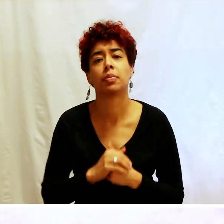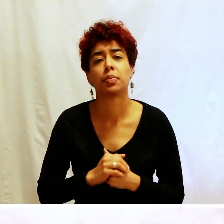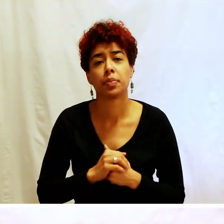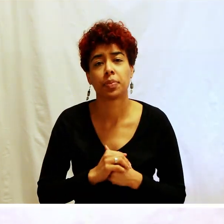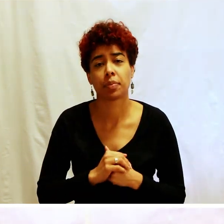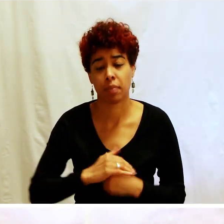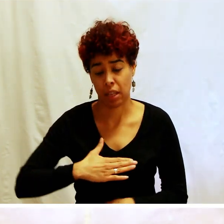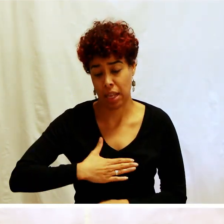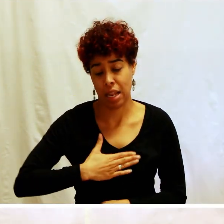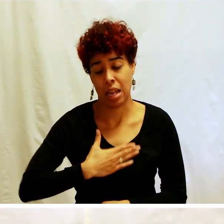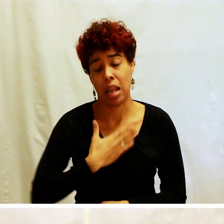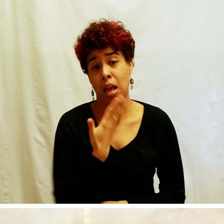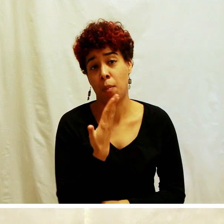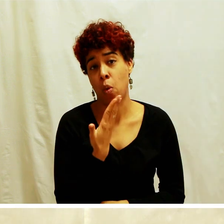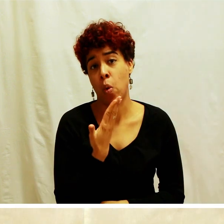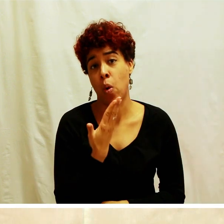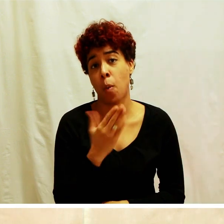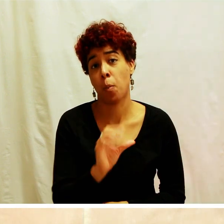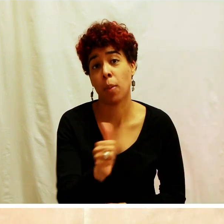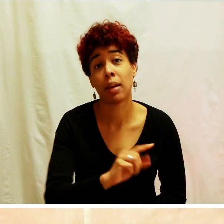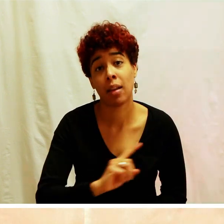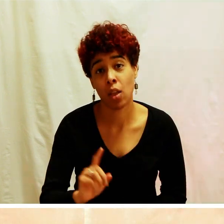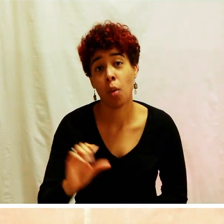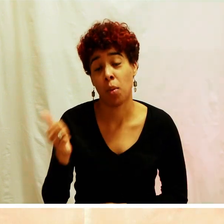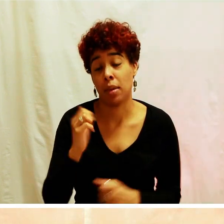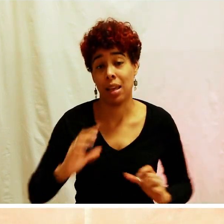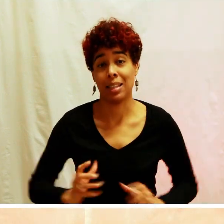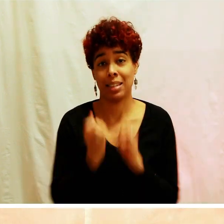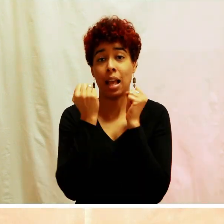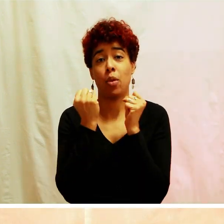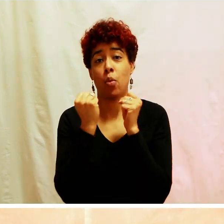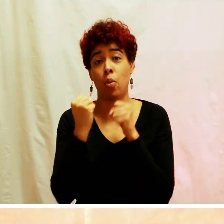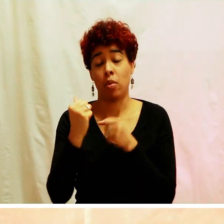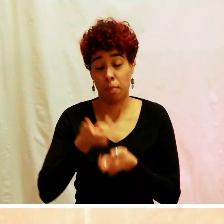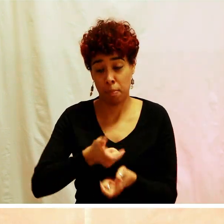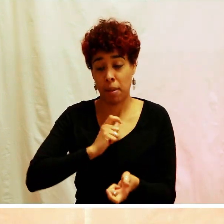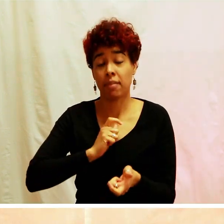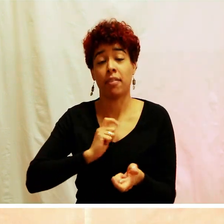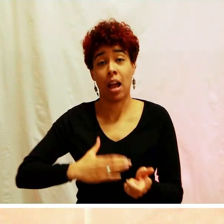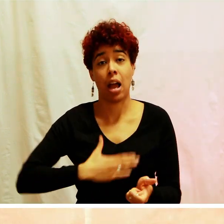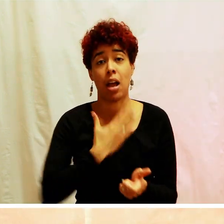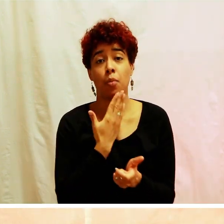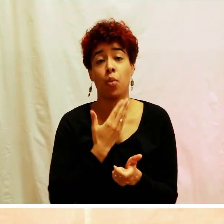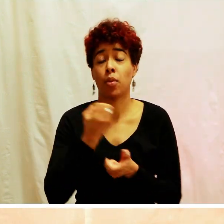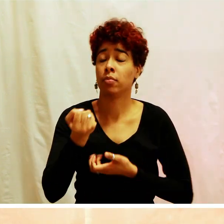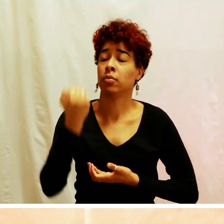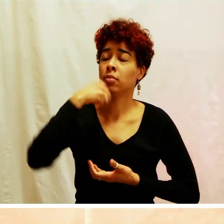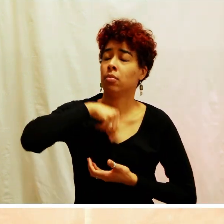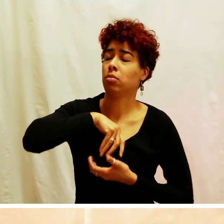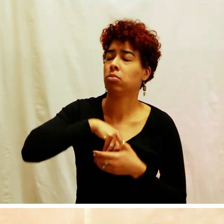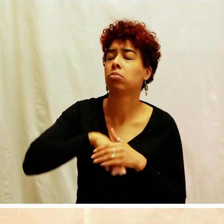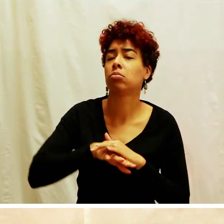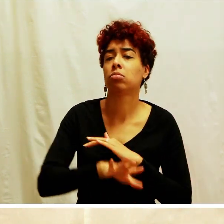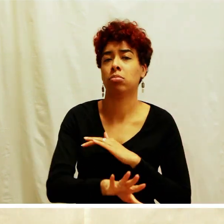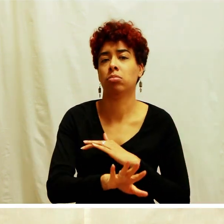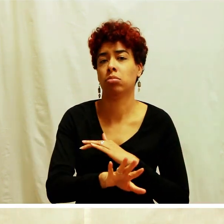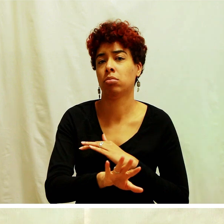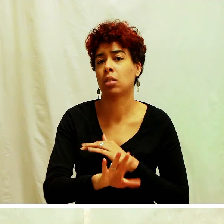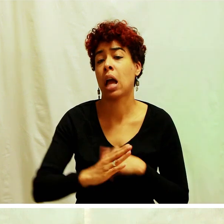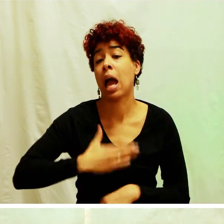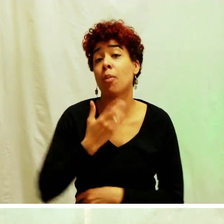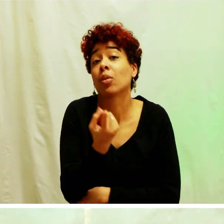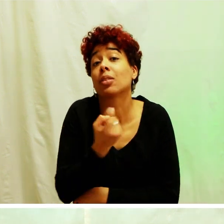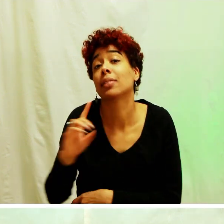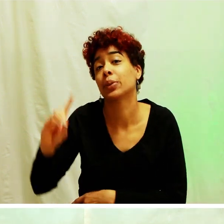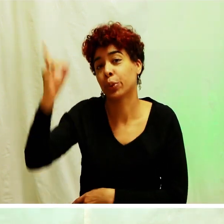L'amour découle du salut. C'est pas une invention. C'est pas quelque chose qu'on se construit soi-même, l'amour. L'amour véritable de Dieu. Pas l'amour des